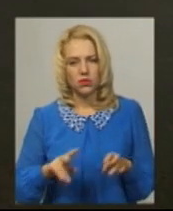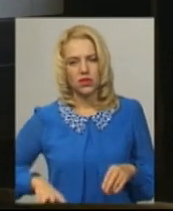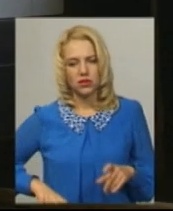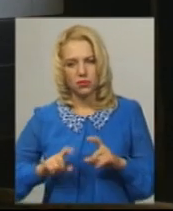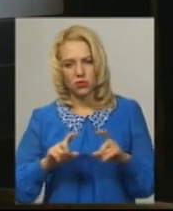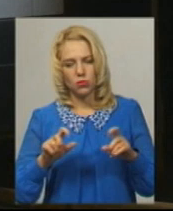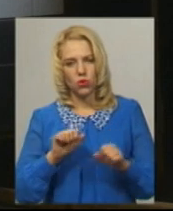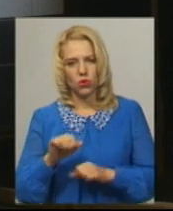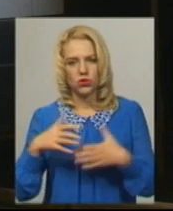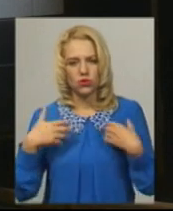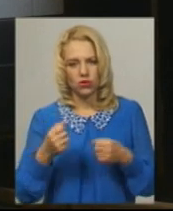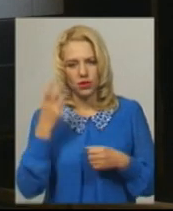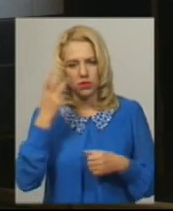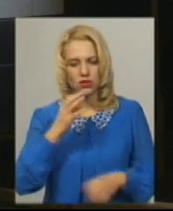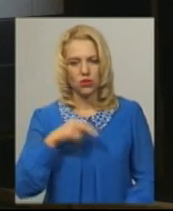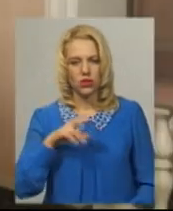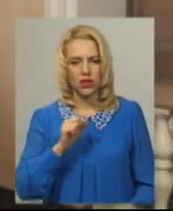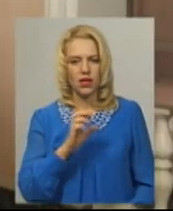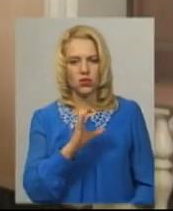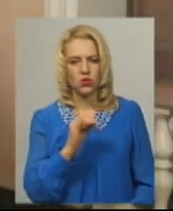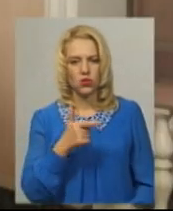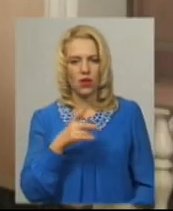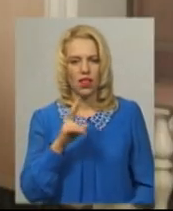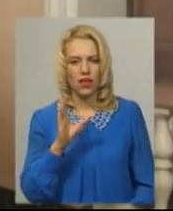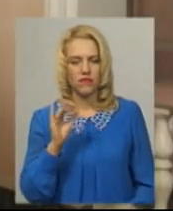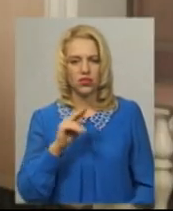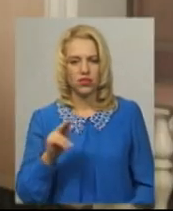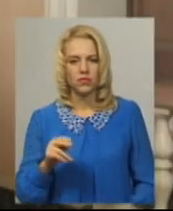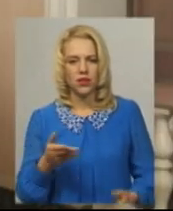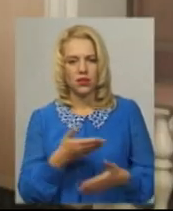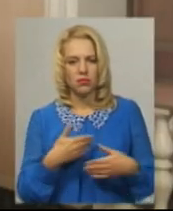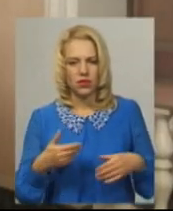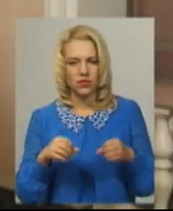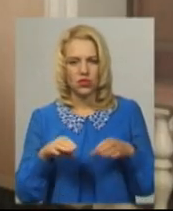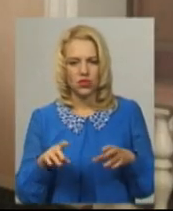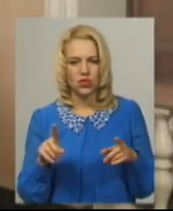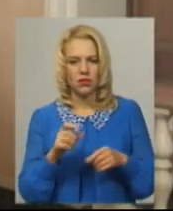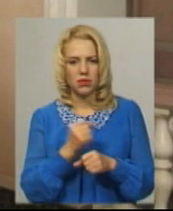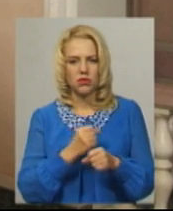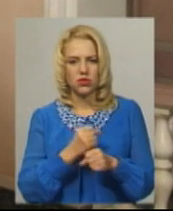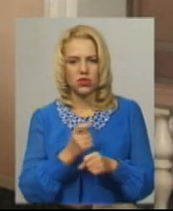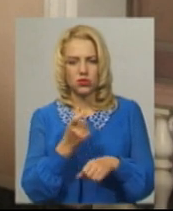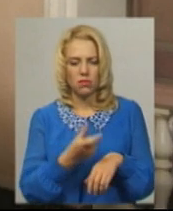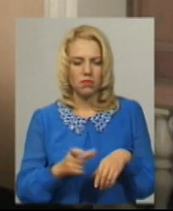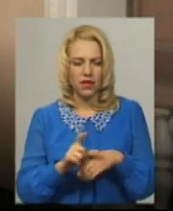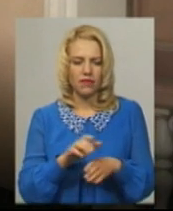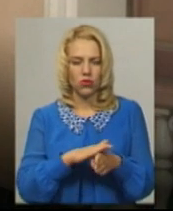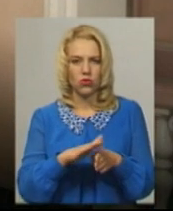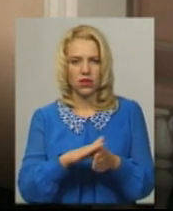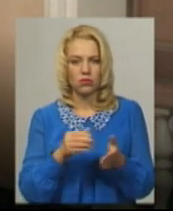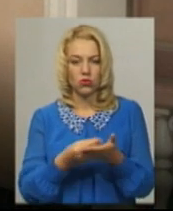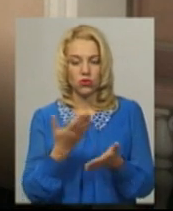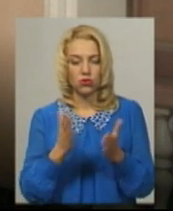департаменту охорони здорових Хмельницької ОДА Яків Цуглевич. Комісія вирішила, ми попрацювали, щоб при перевиконанні бюджету, будуть гроші,